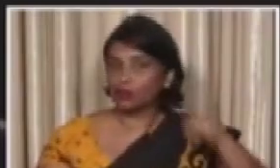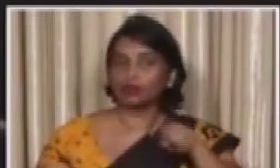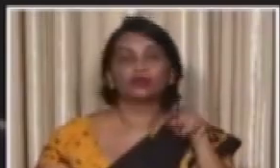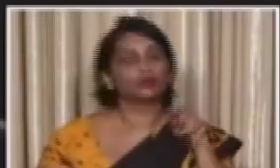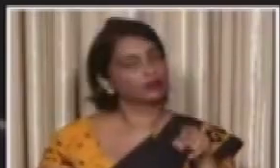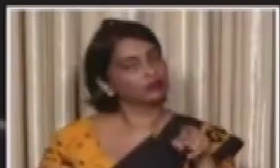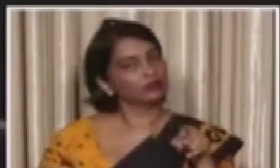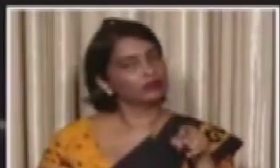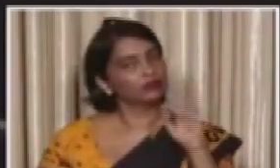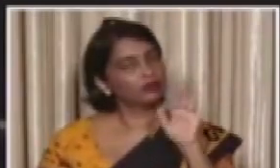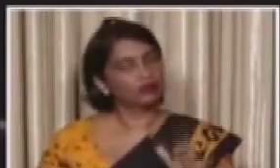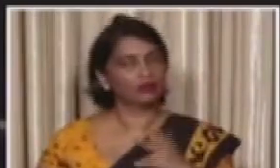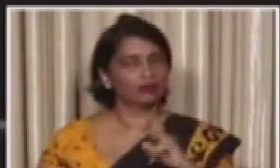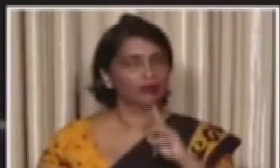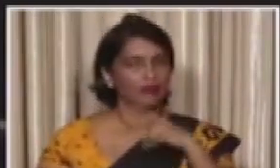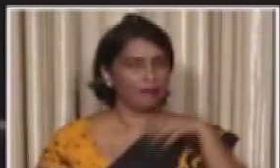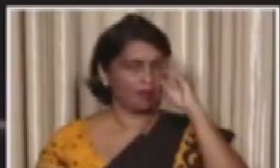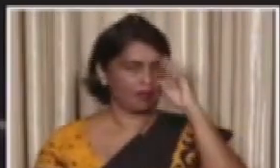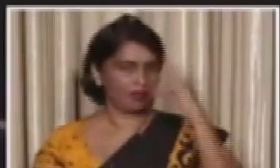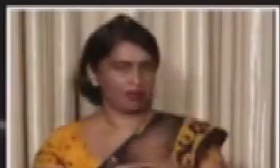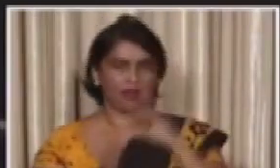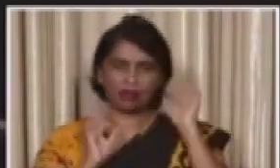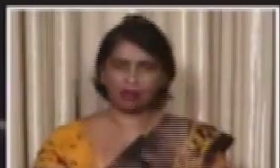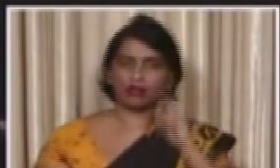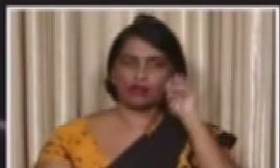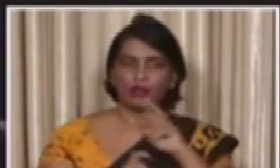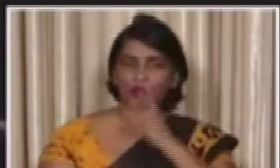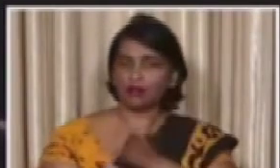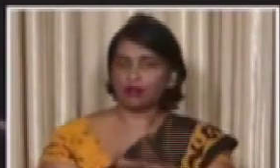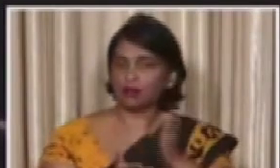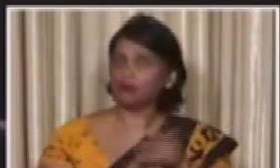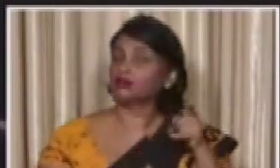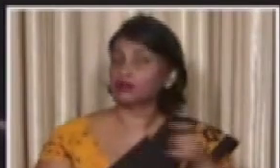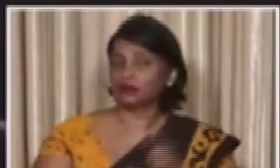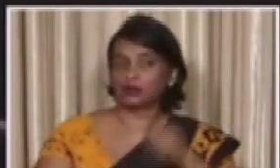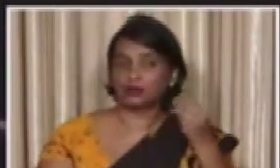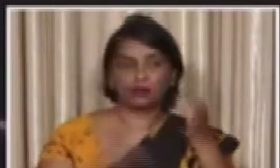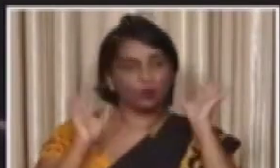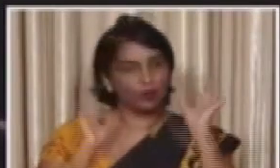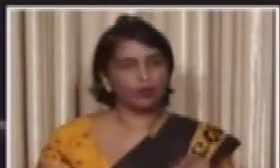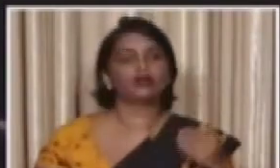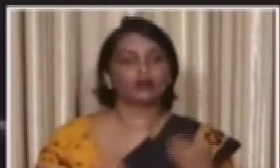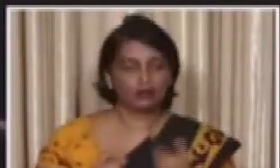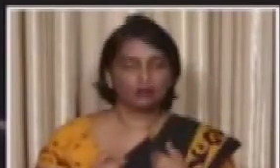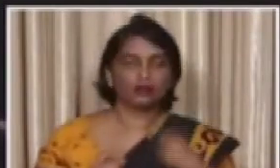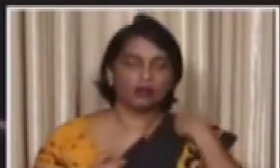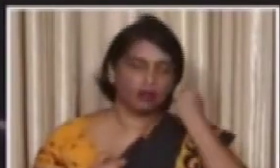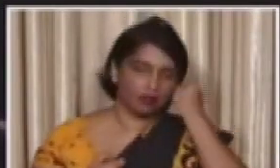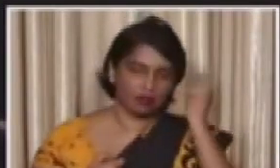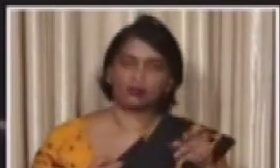ඔවුන්ට නොරැවටෙන බවත්, එසේ ජනතාව රැවටීමට ඔවුන්ට ඉඩදිය යුතු නැති බවත් මාගේ